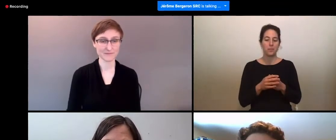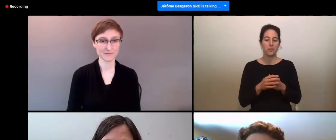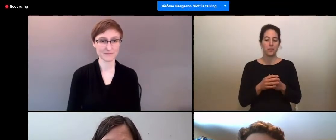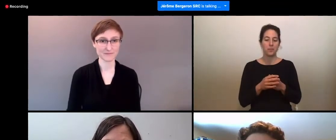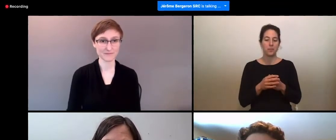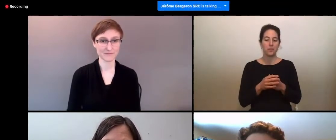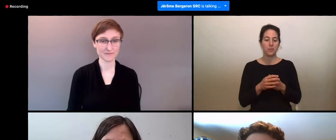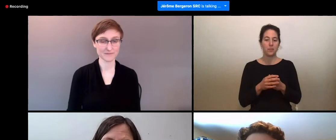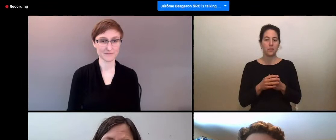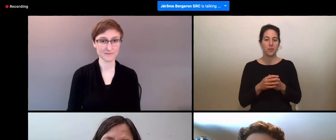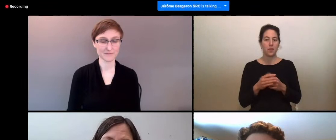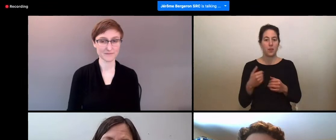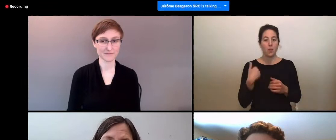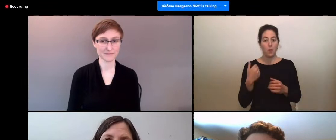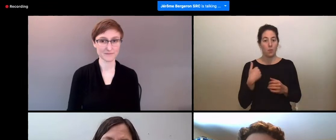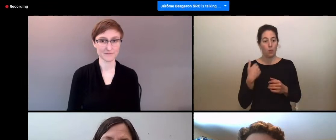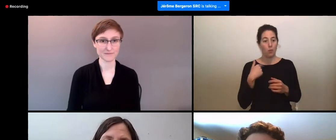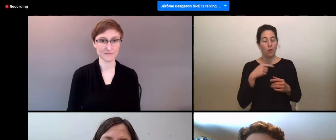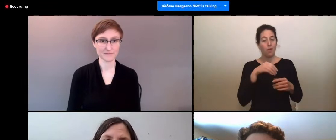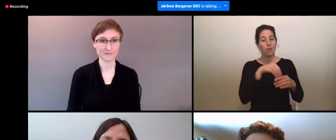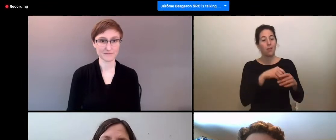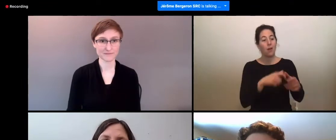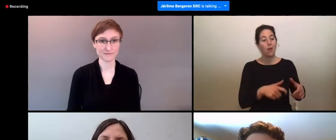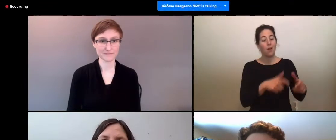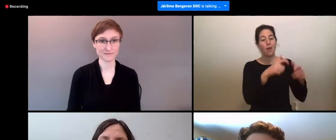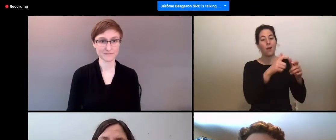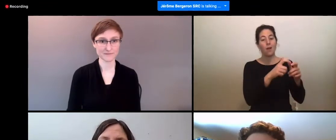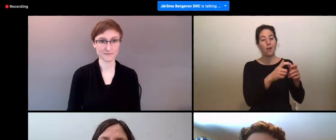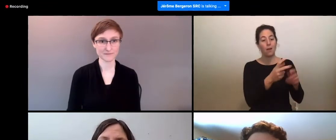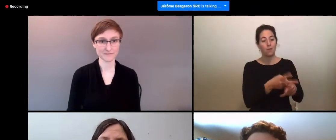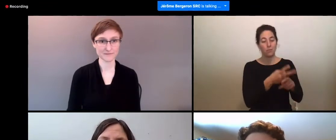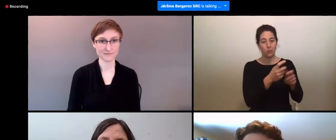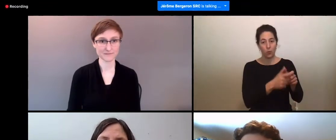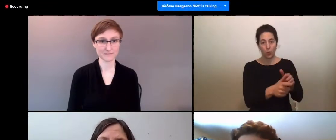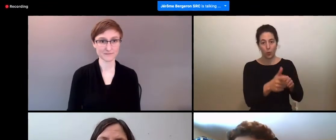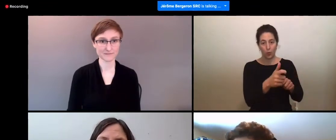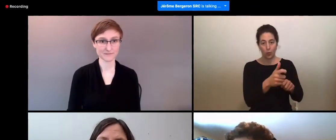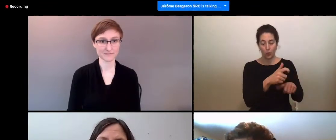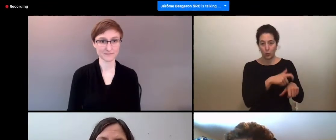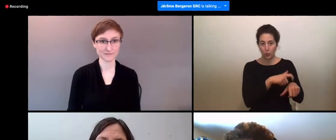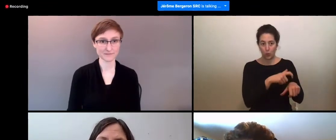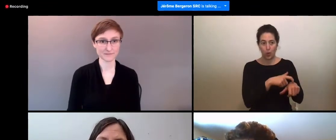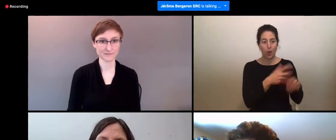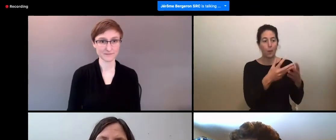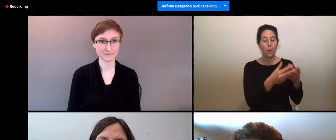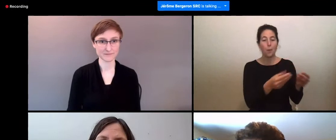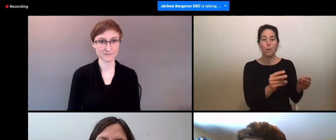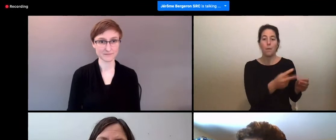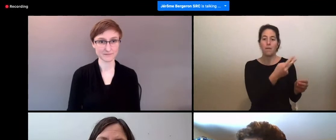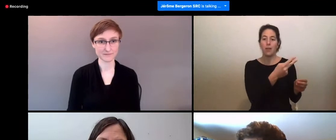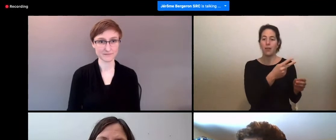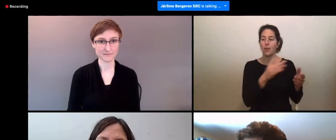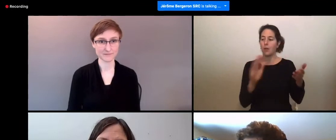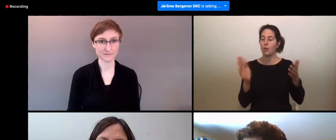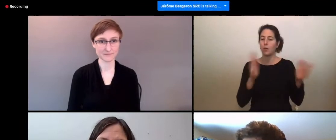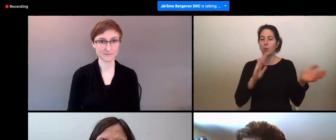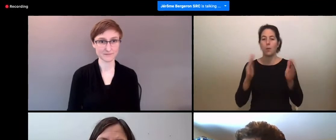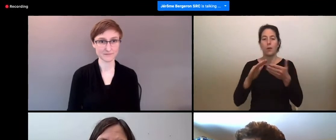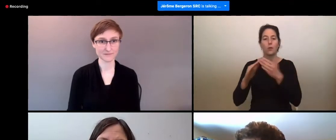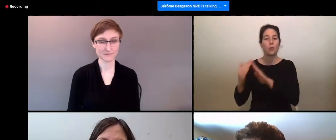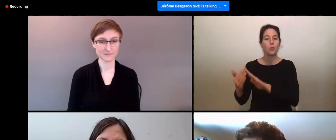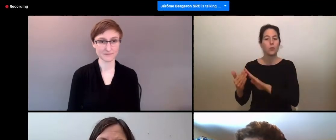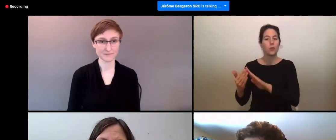ça s'est résorbé rapidement dans les foyers de longue durée, contrairement à la communauté? Et un peu refaire le même commentaire de M. Manuel là,